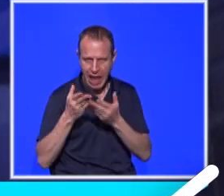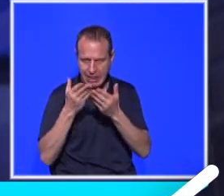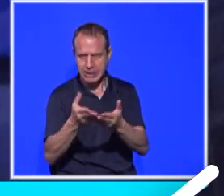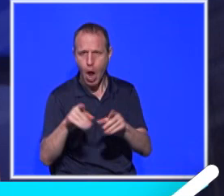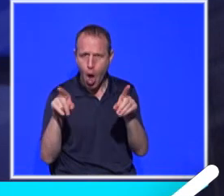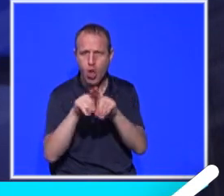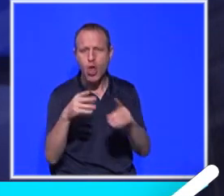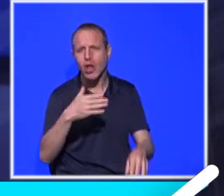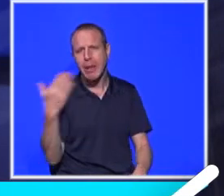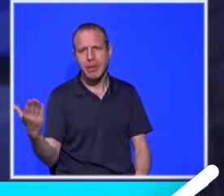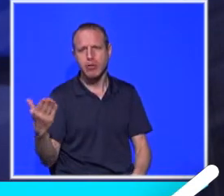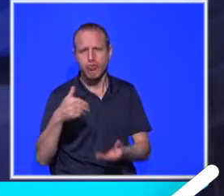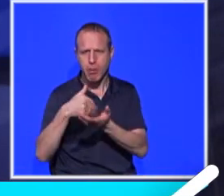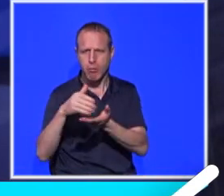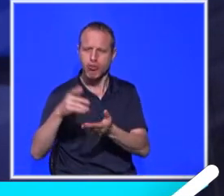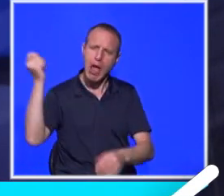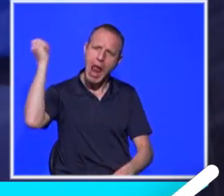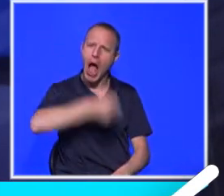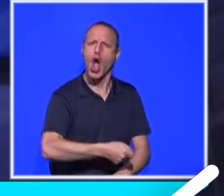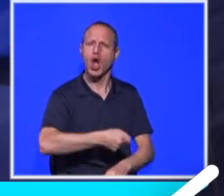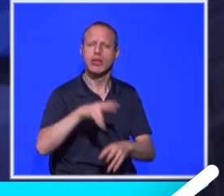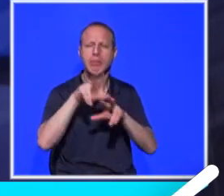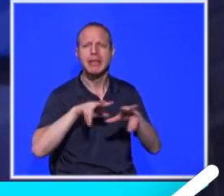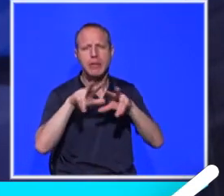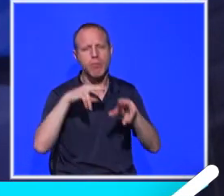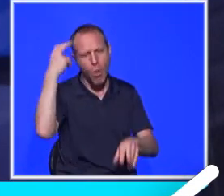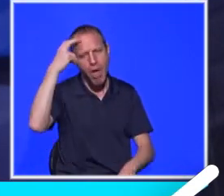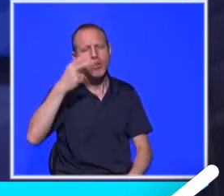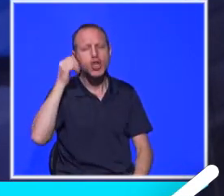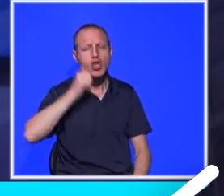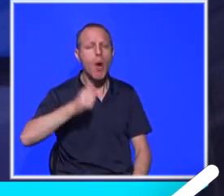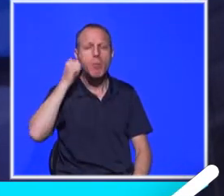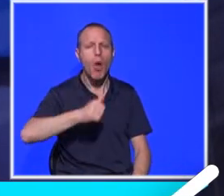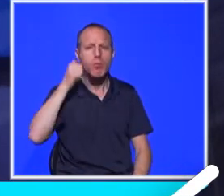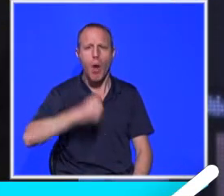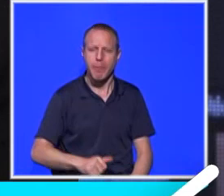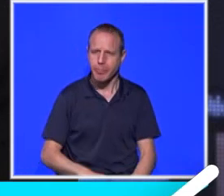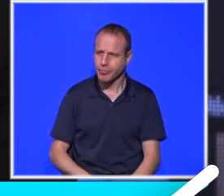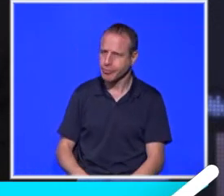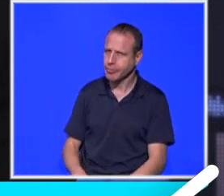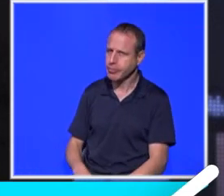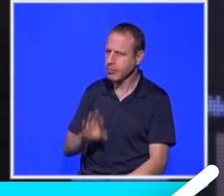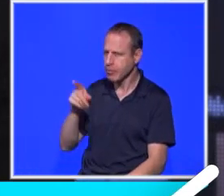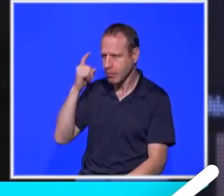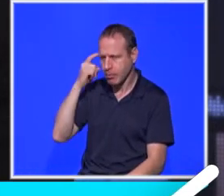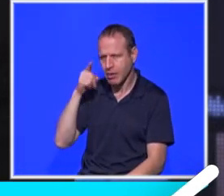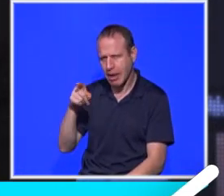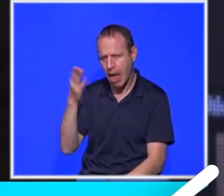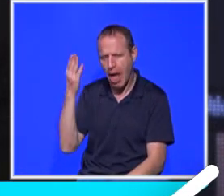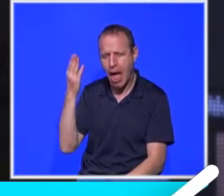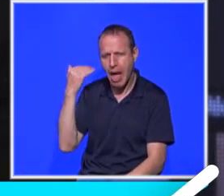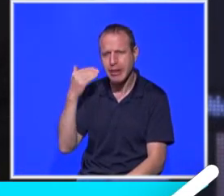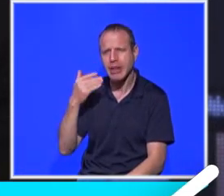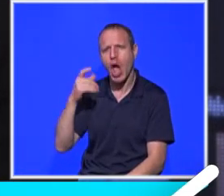לאותו ימין שממשיך להקות בציבור הערבי יום אחרי יום אחרי יום. עד כמה אתה חושב שזה גם הייתה קצת, במידה